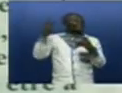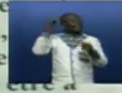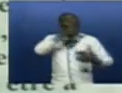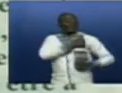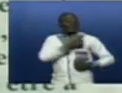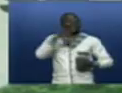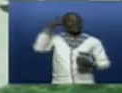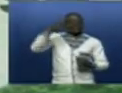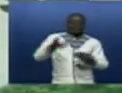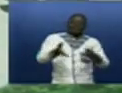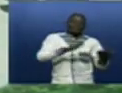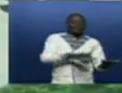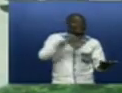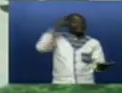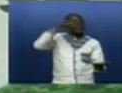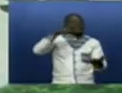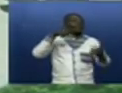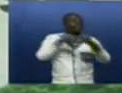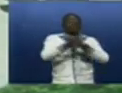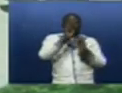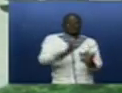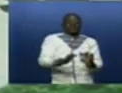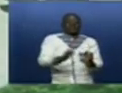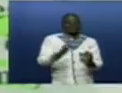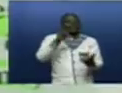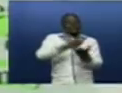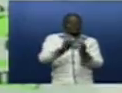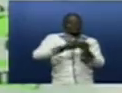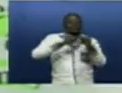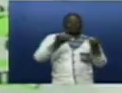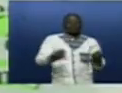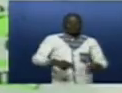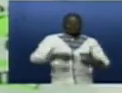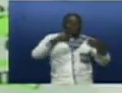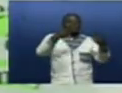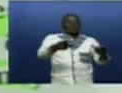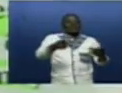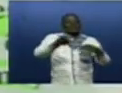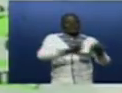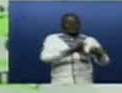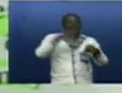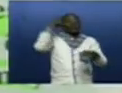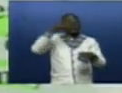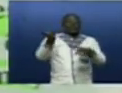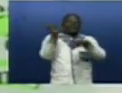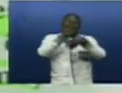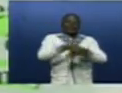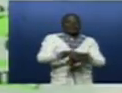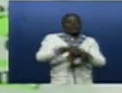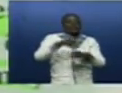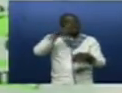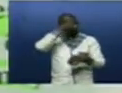meurent du fait du terrorisme. Ce journal propose plutôt d'ériger un monument pour les victimes de ce mal, puisque d'après